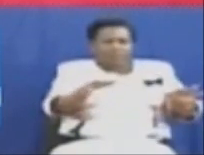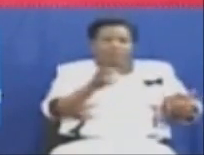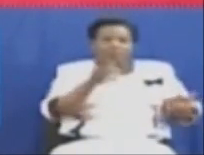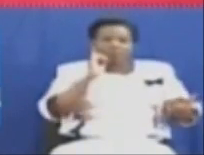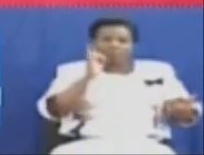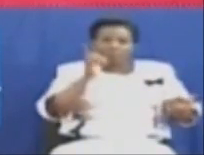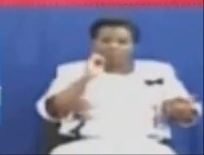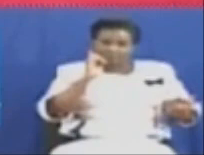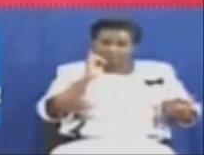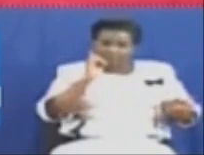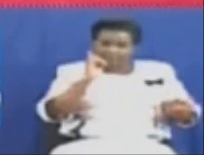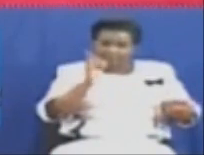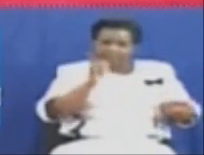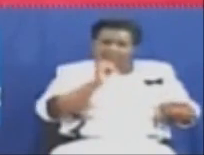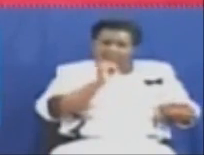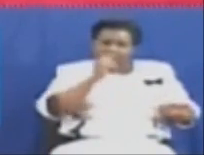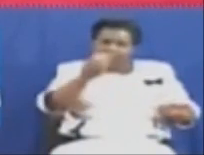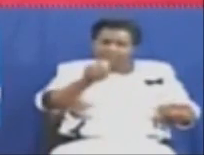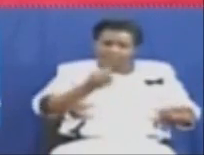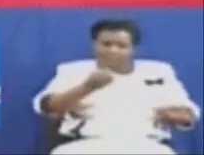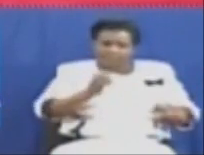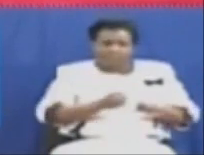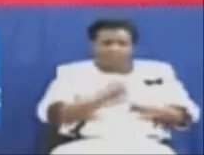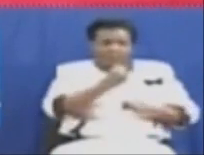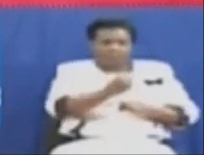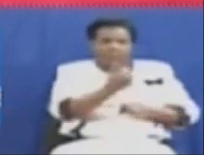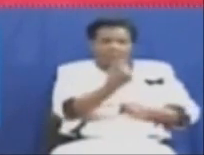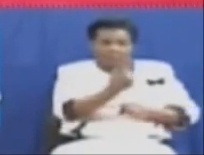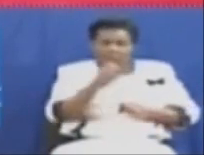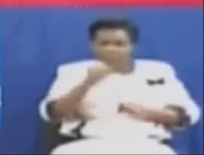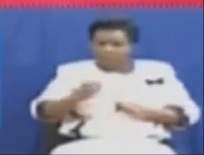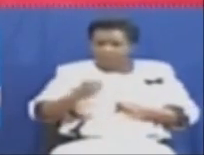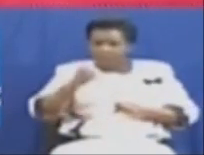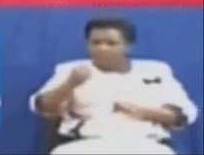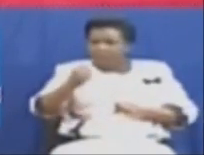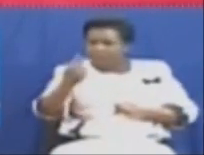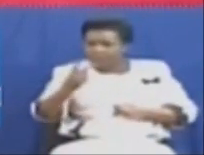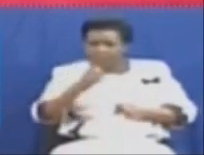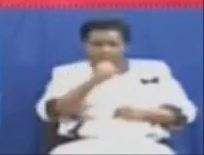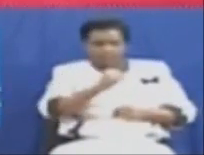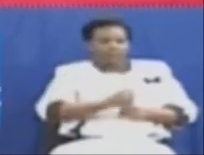tunakotoka. Wizara ya Nishati imejipanga vizuri,